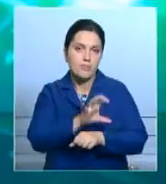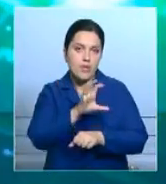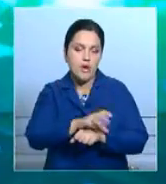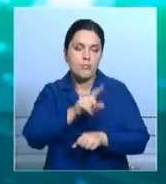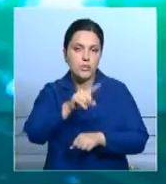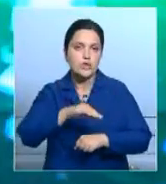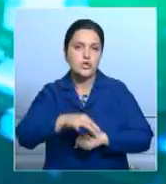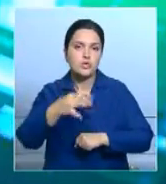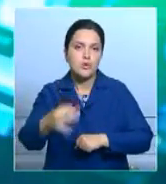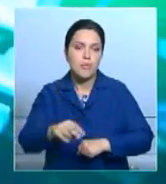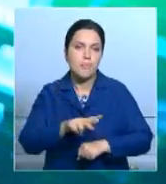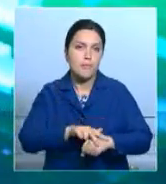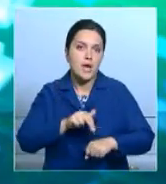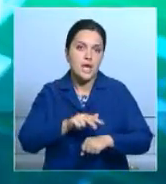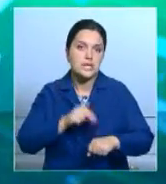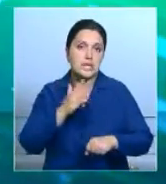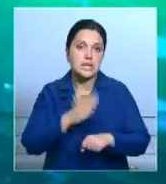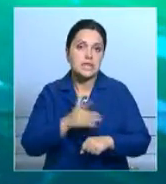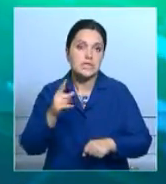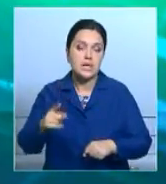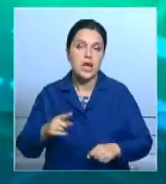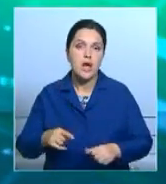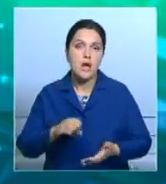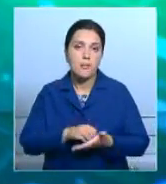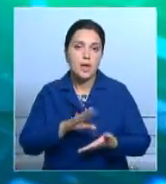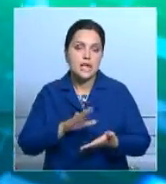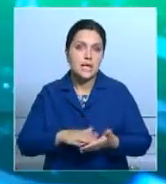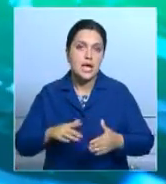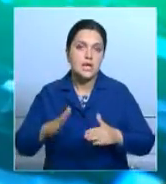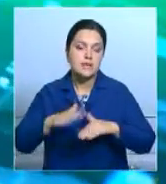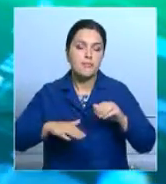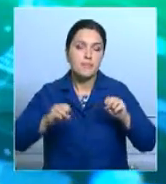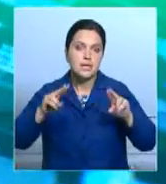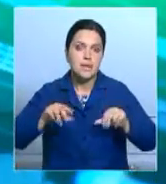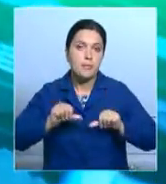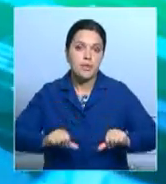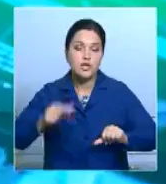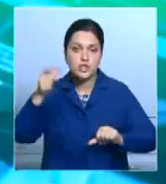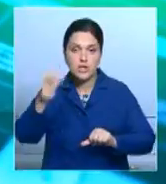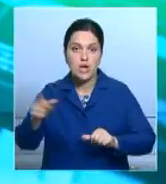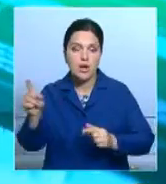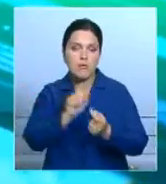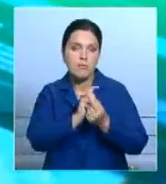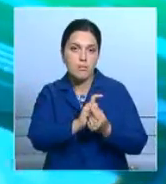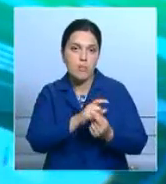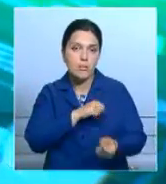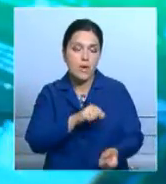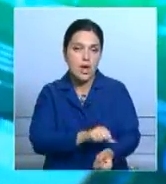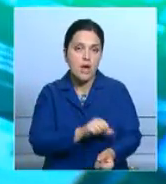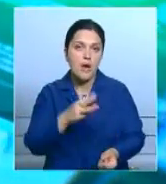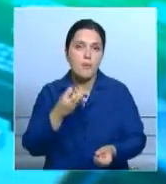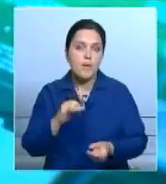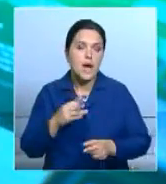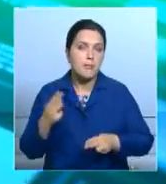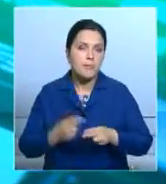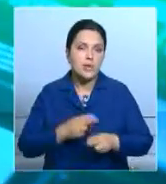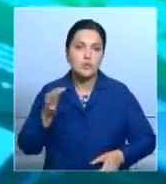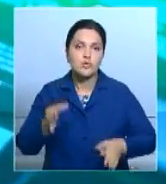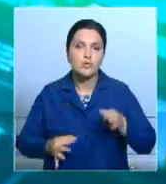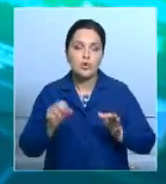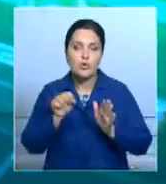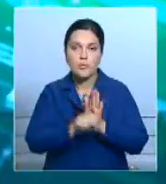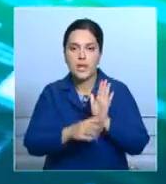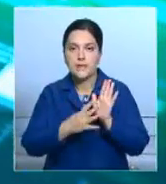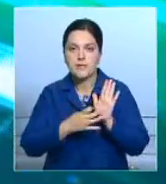ходе полицейских рейдов. По данным экспертов по правам человека, с начала кампании по борьбе с наркотрафиком в мае без суда были убиты около 900